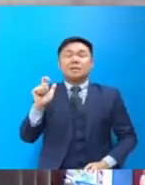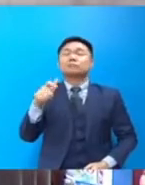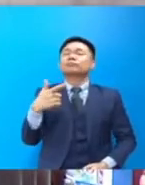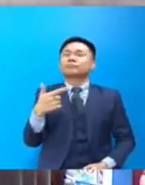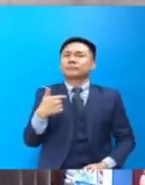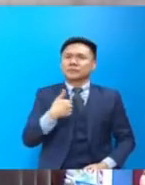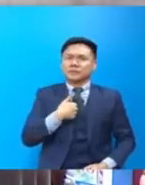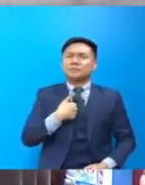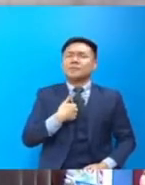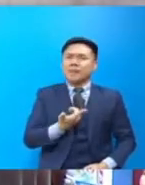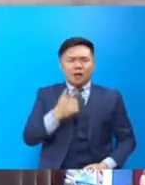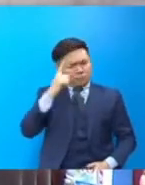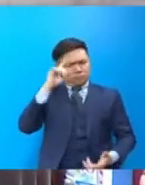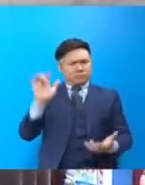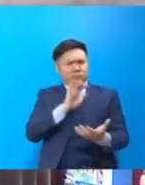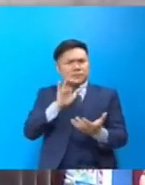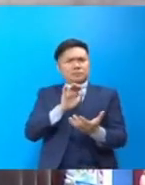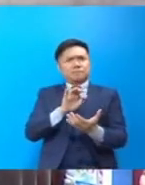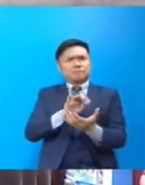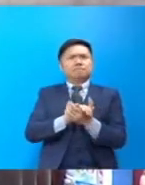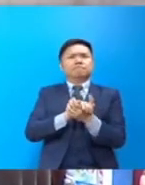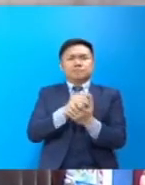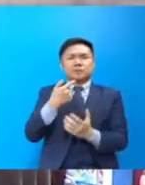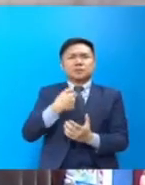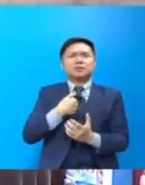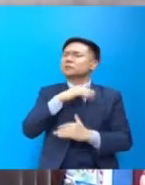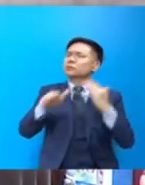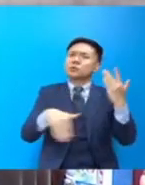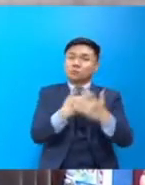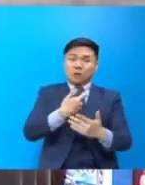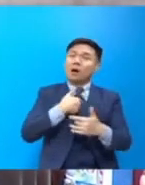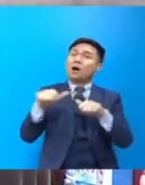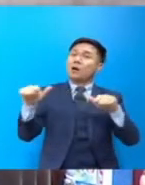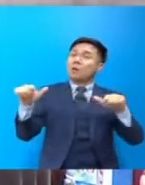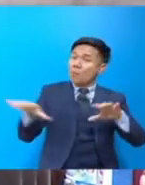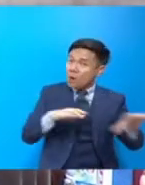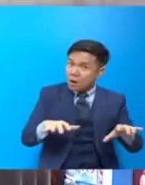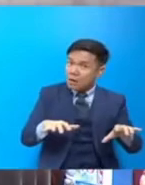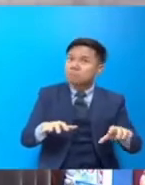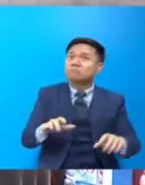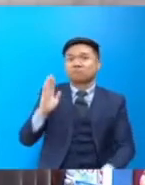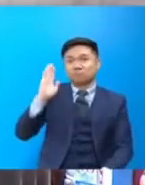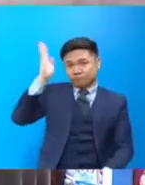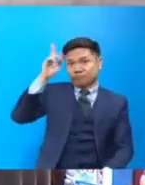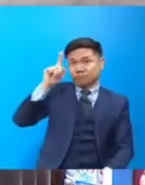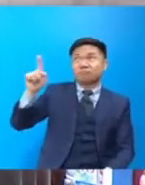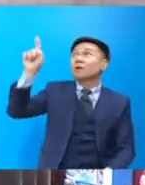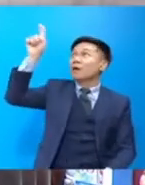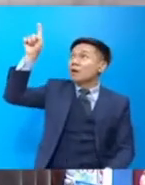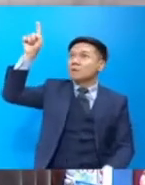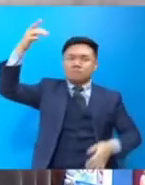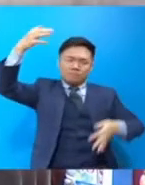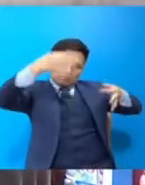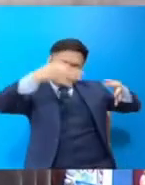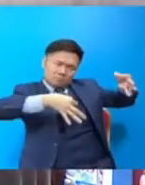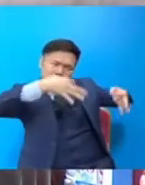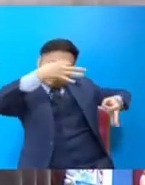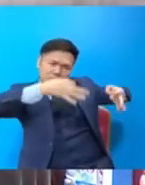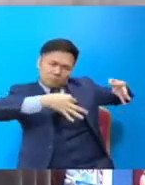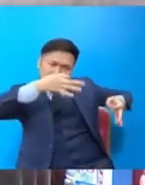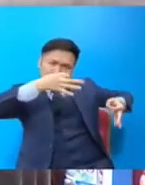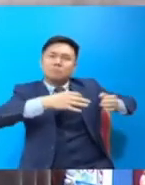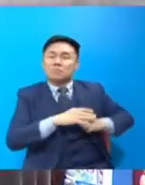meletakkan Asas Kepercayaan bahwa semua perbuatan mereka akan diadili oleh Allah subhanahu wa ta'ala dengan